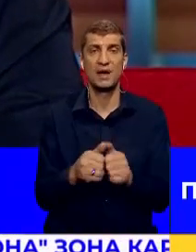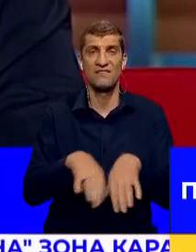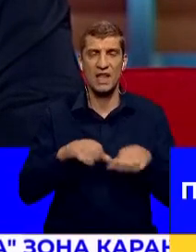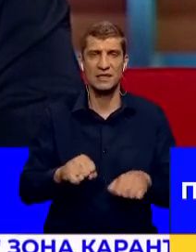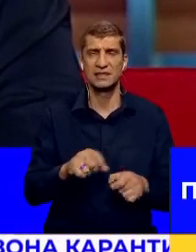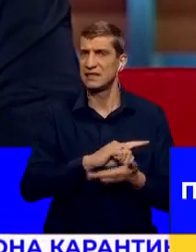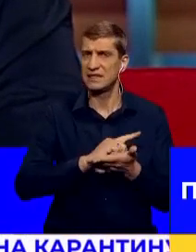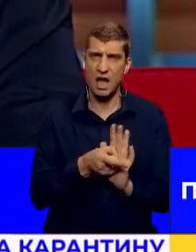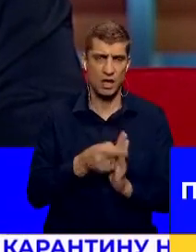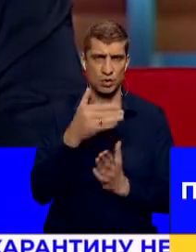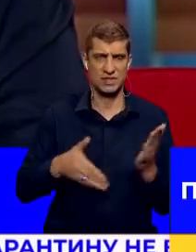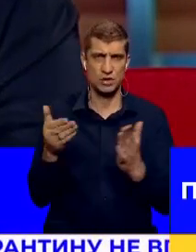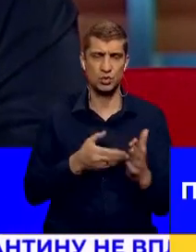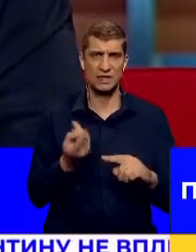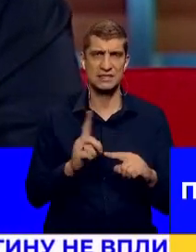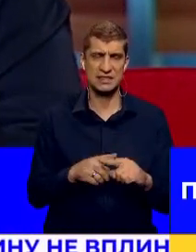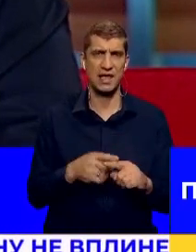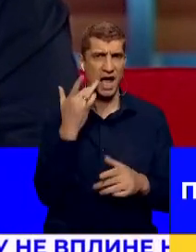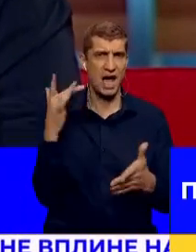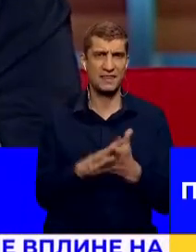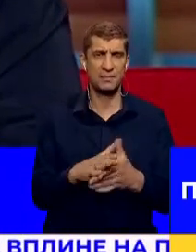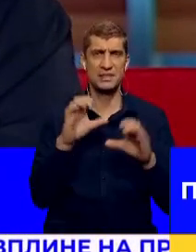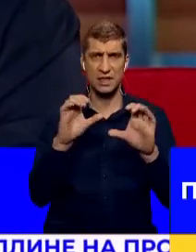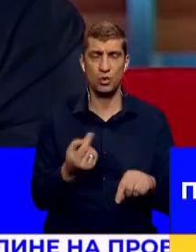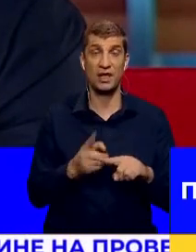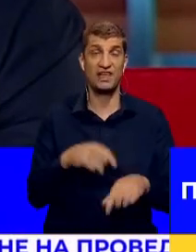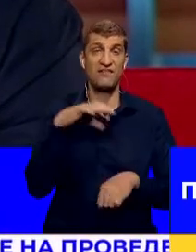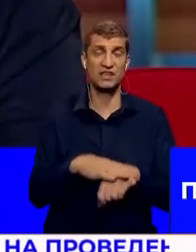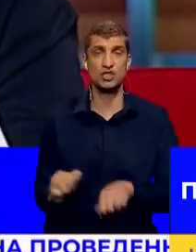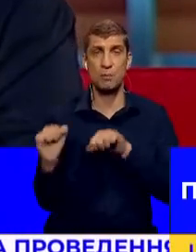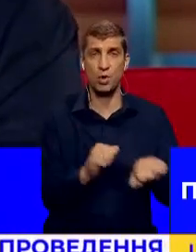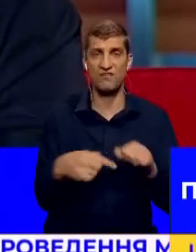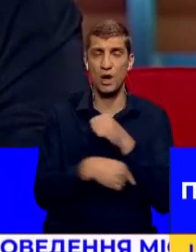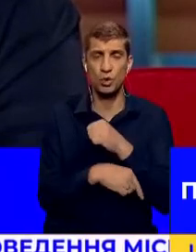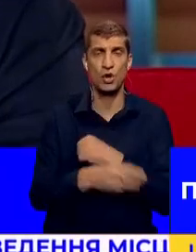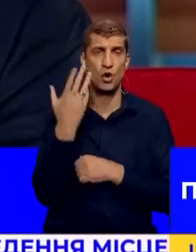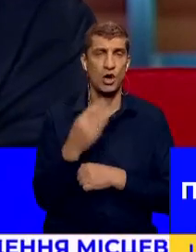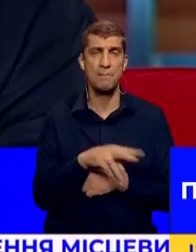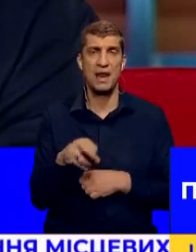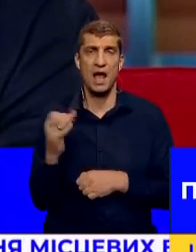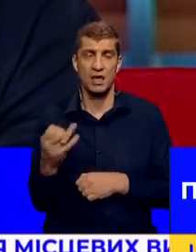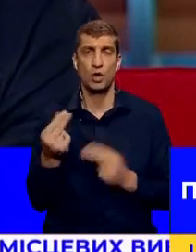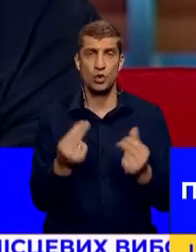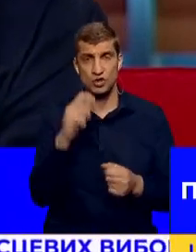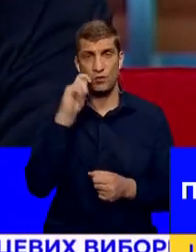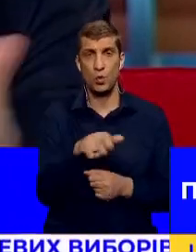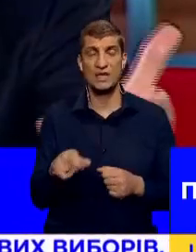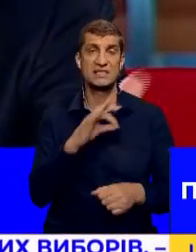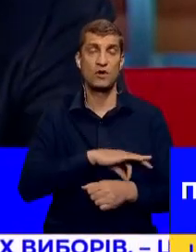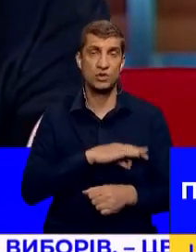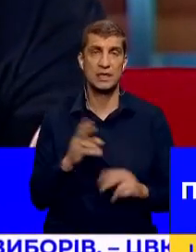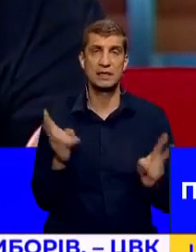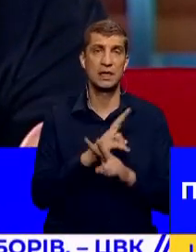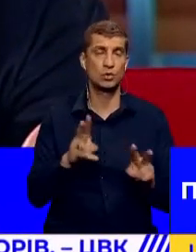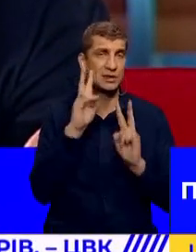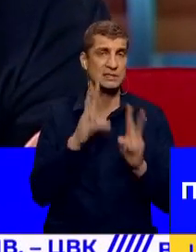негайно скасуйте цей ганебний закон, який фактично покриває корупцію, коли мільярди коштів українців використовуються, і ніхто